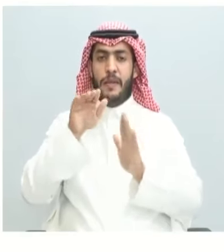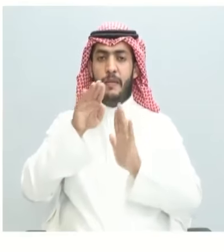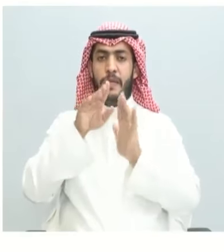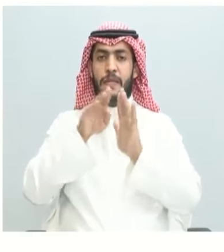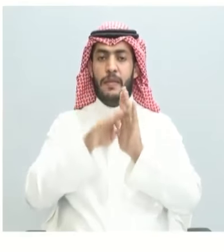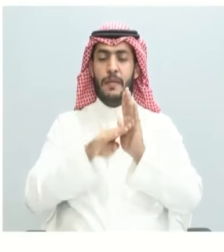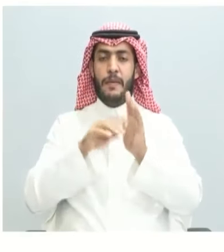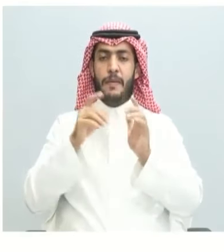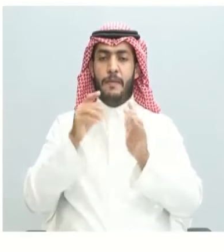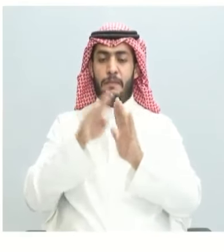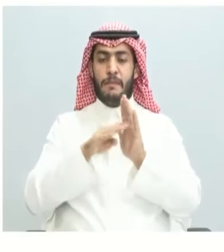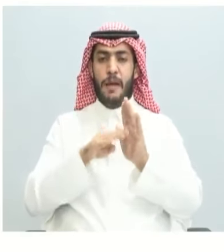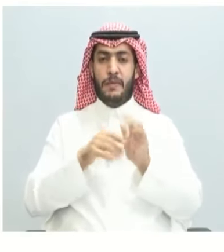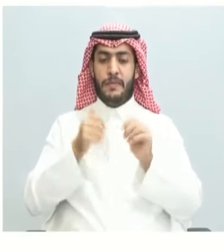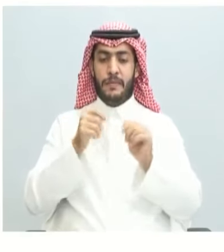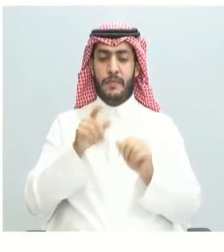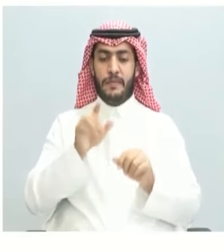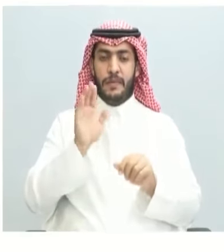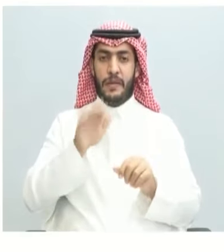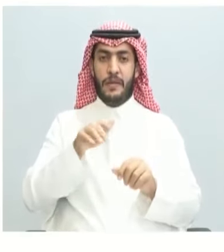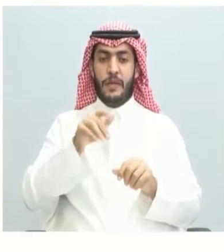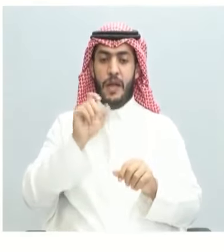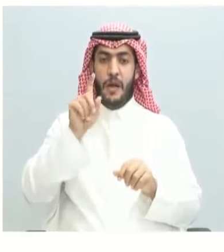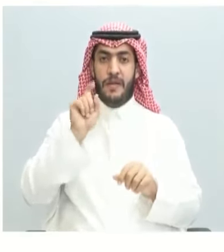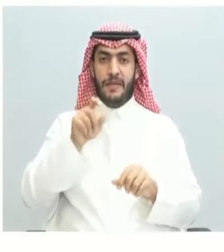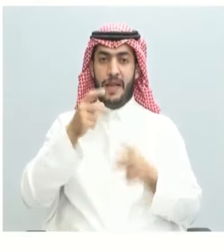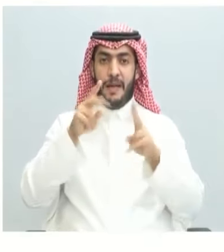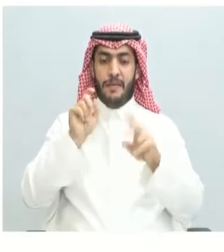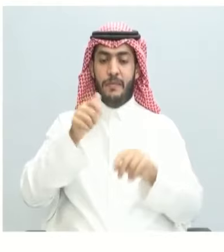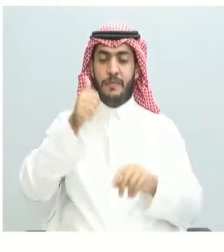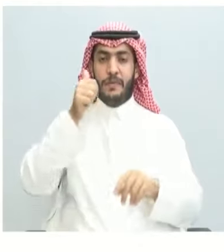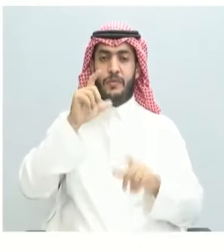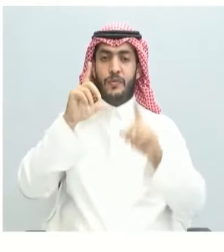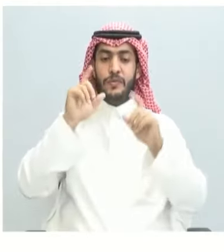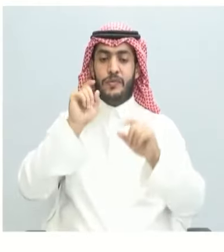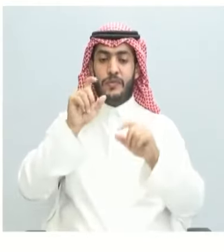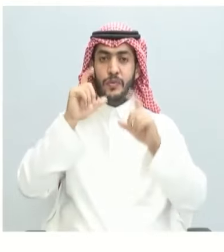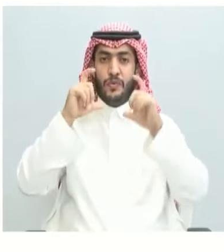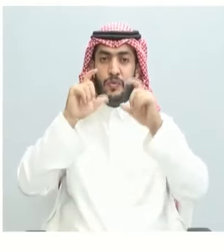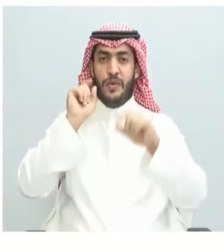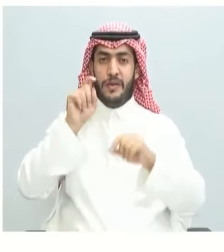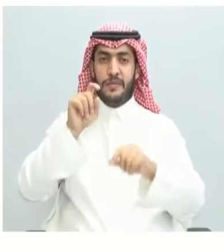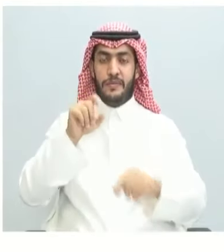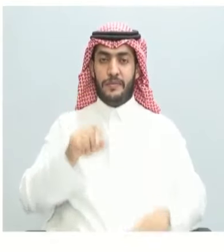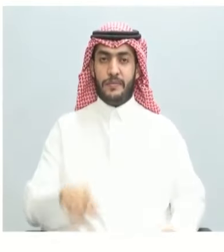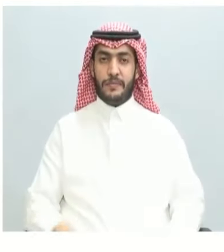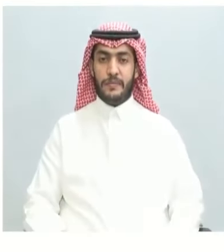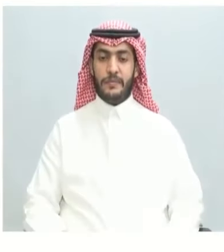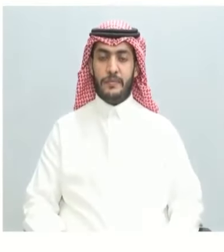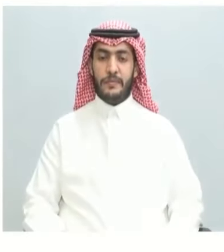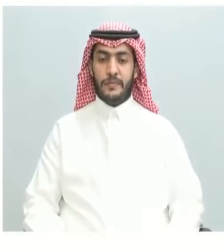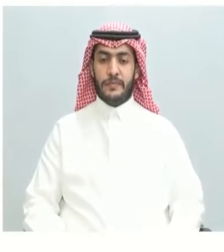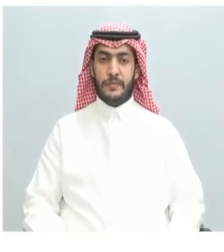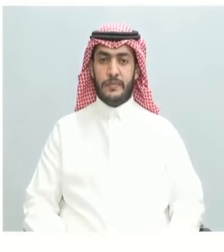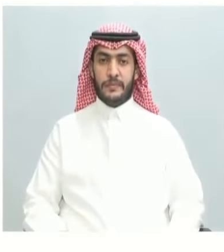البرنامج طبعا هنا موجود في قائمه ابدا استطيع الحصول عليه بالضغط على صور